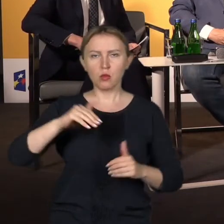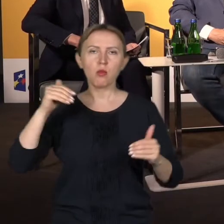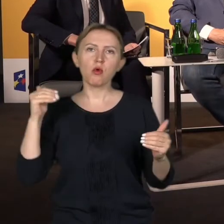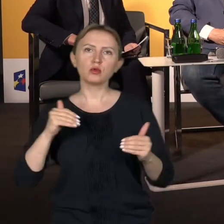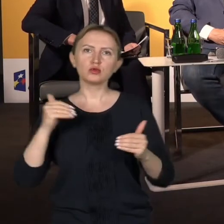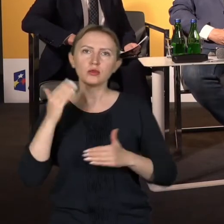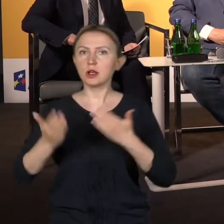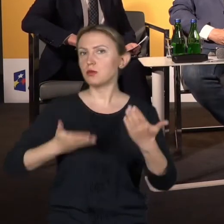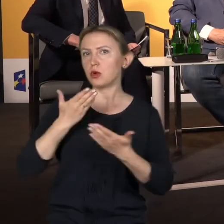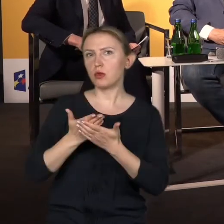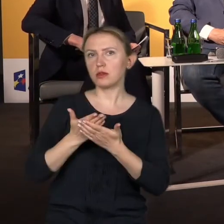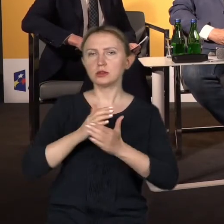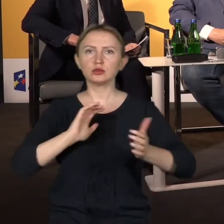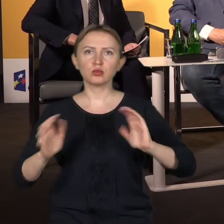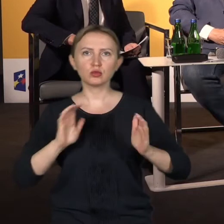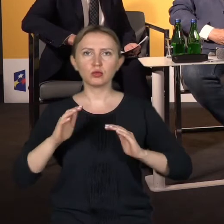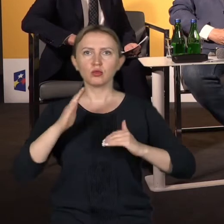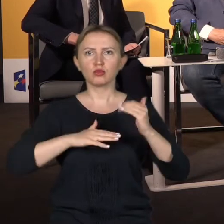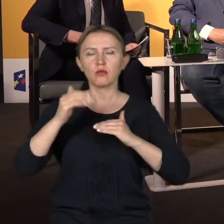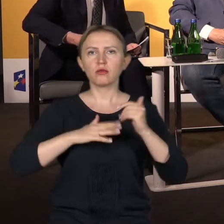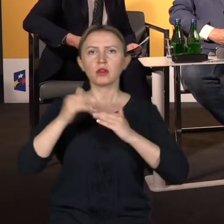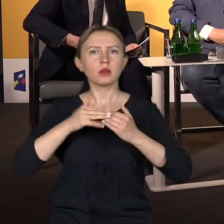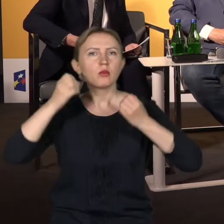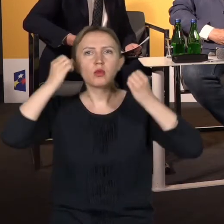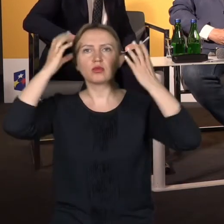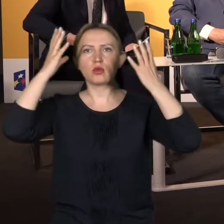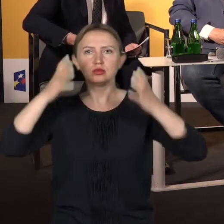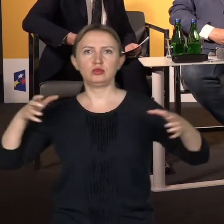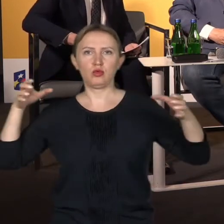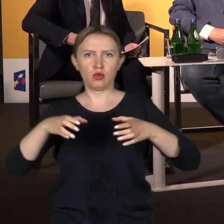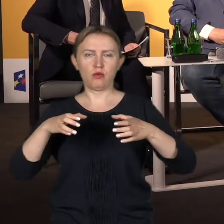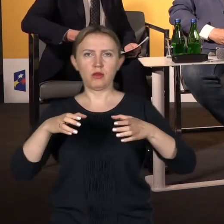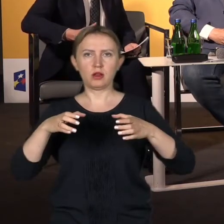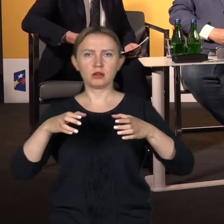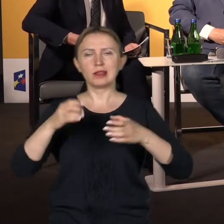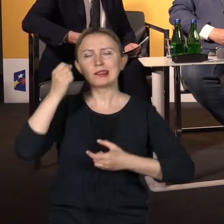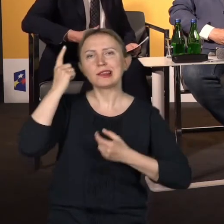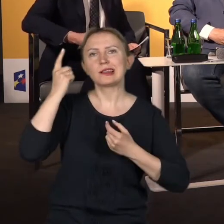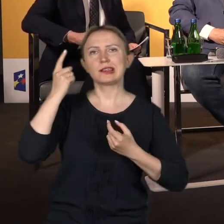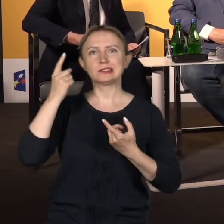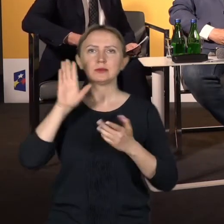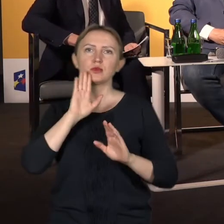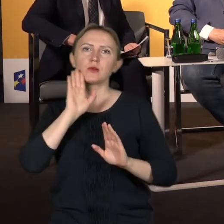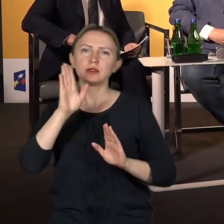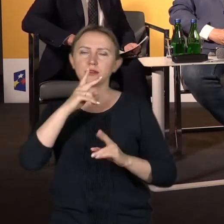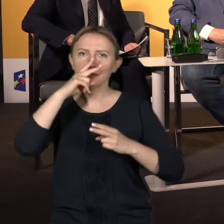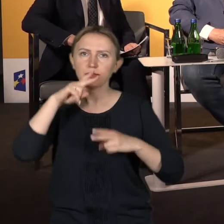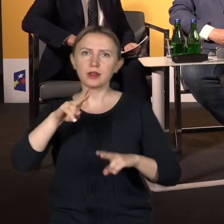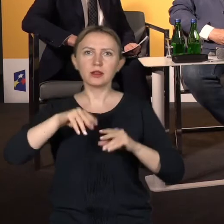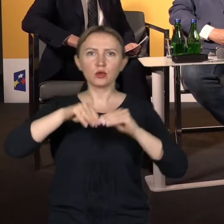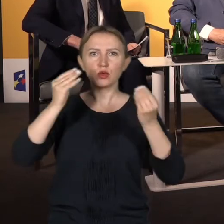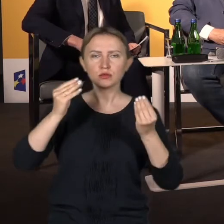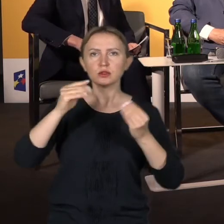tutaj zaproponować jakiś sposób budowania tej mądrości zbiorowej, tej inteligencji, która będzie przekładała się na